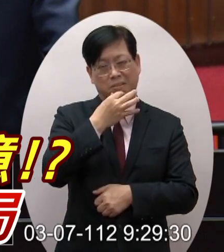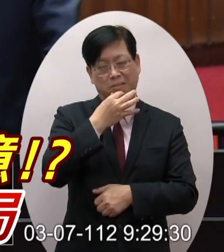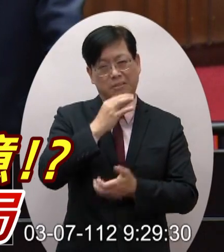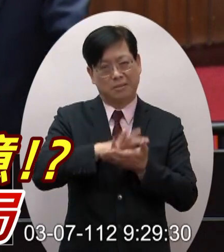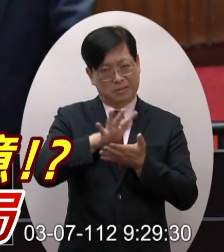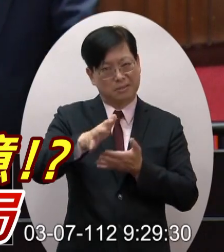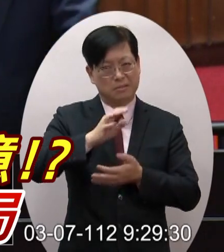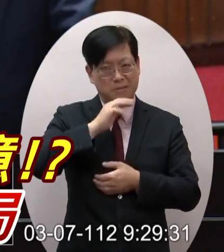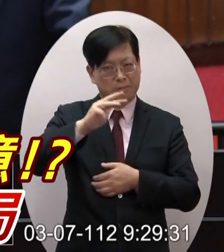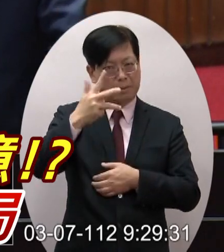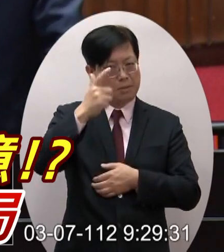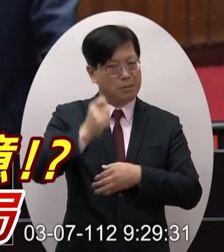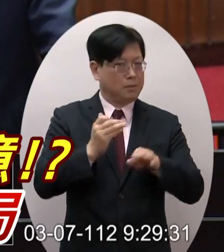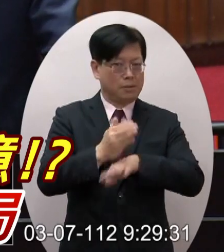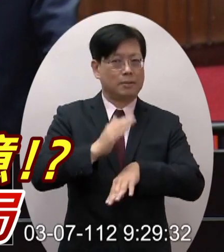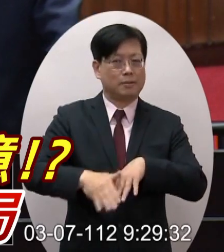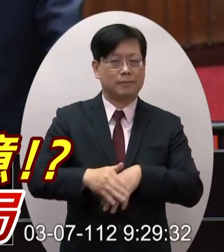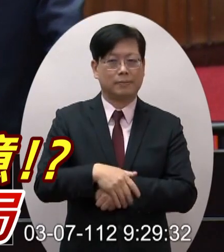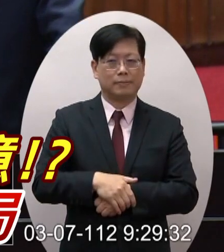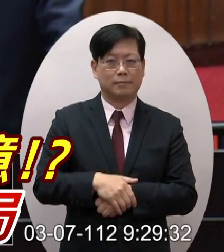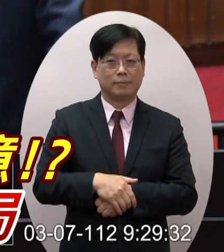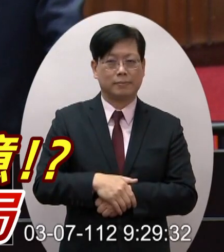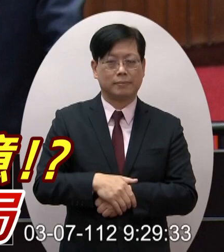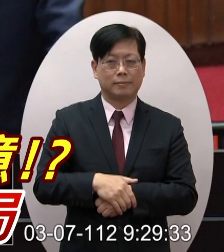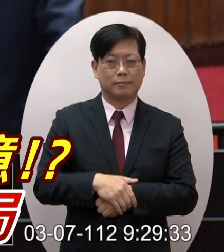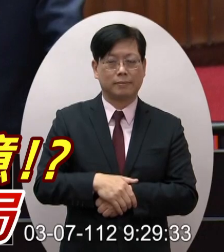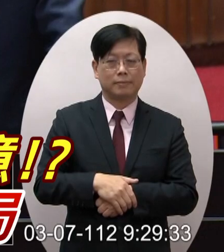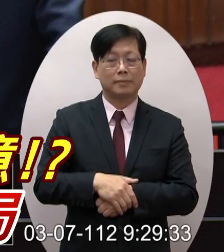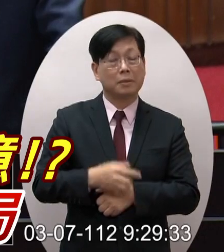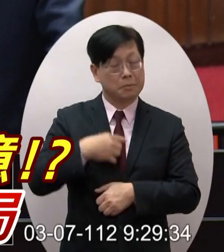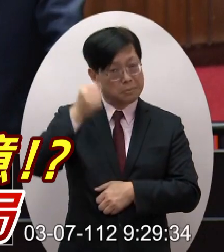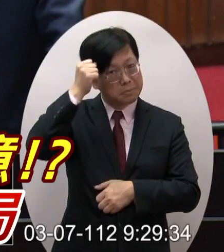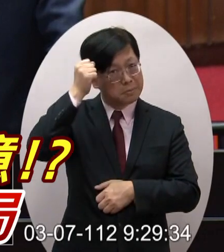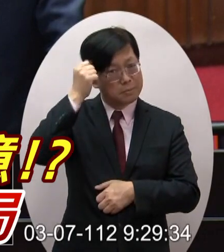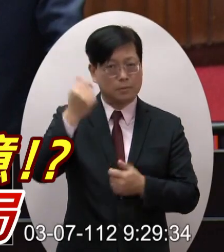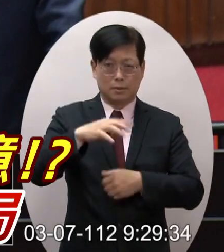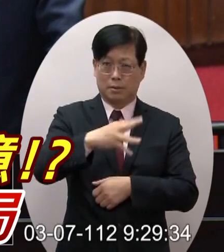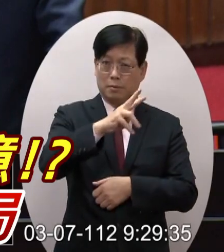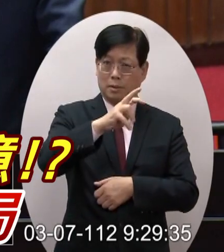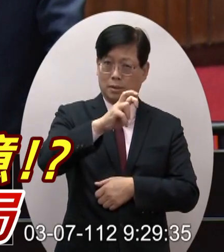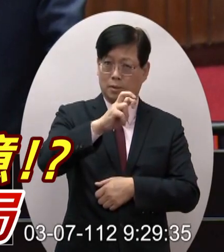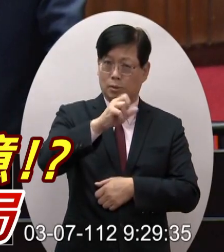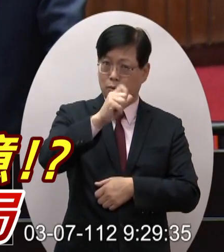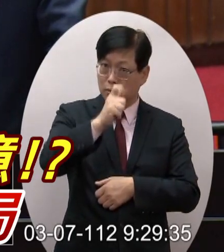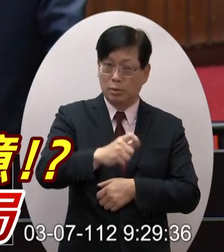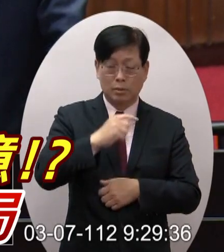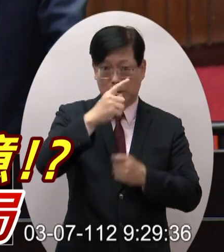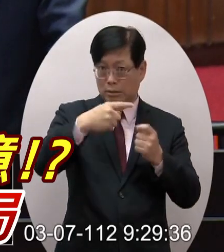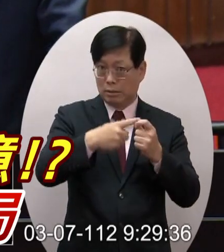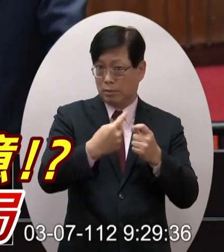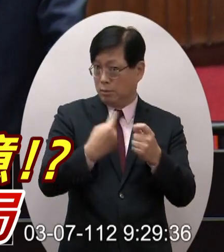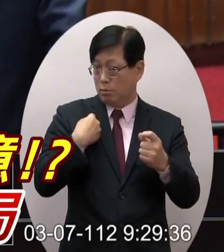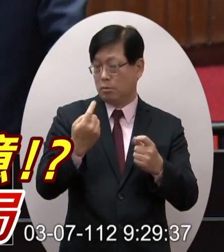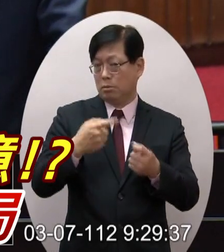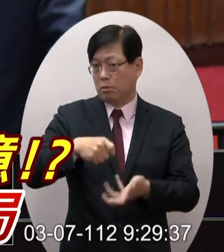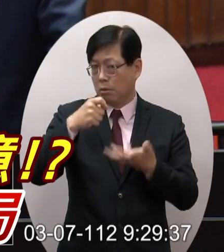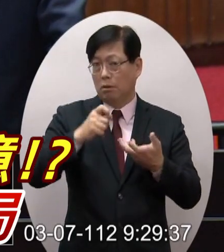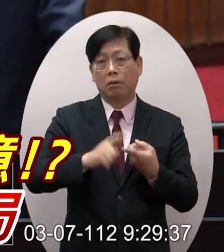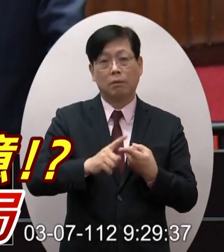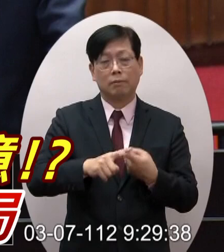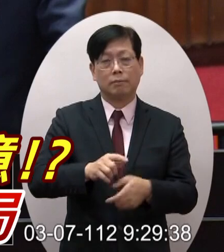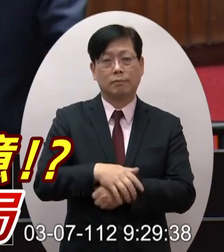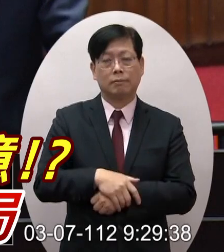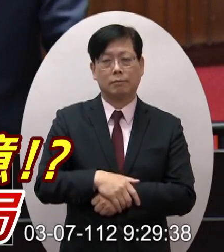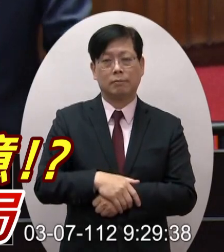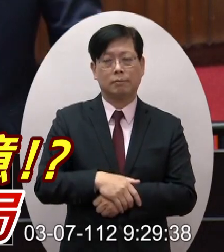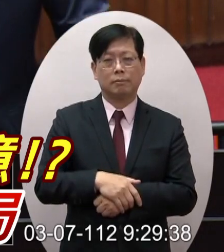最后可能800多亿跑不掉。 那个， 因为我记得425亿也不过是一年前讲的事情